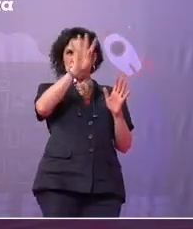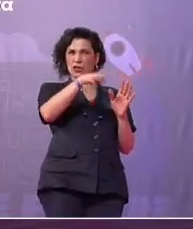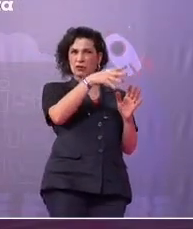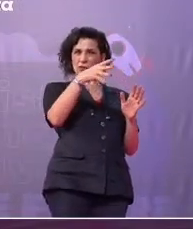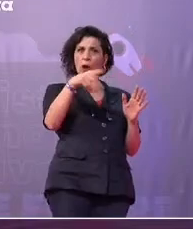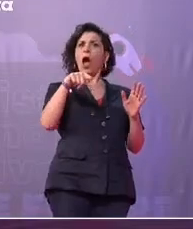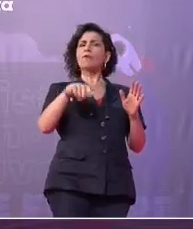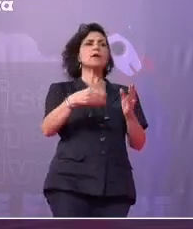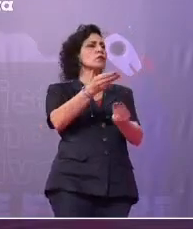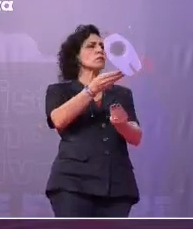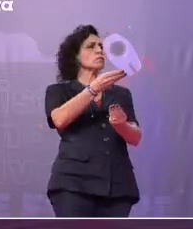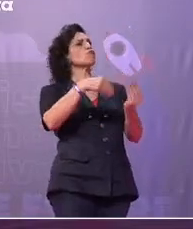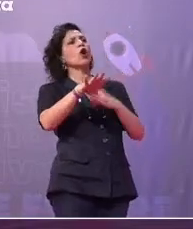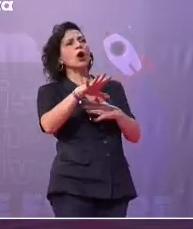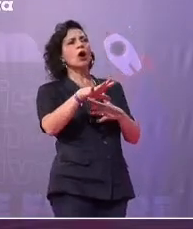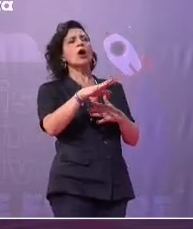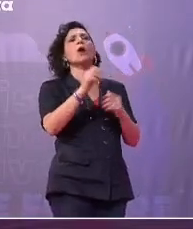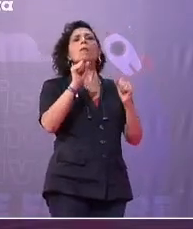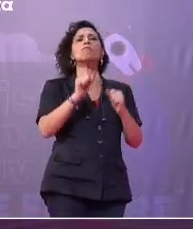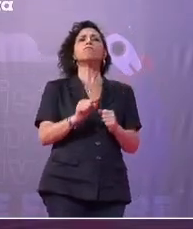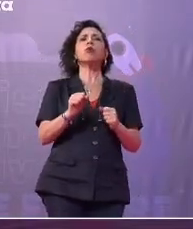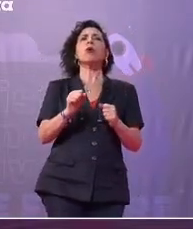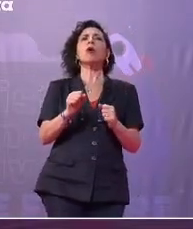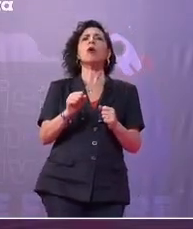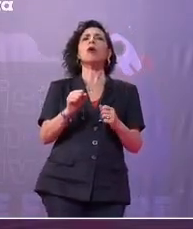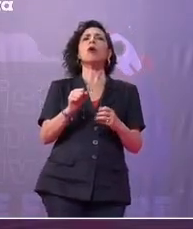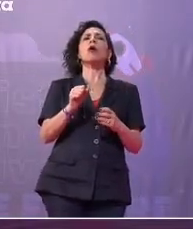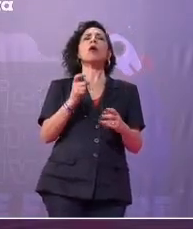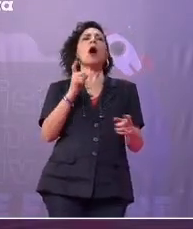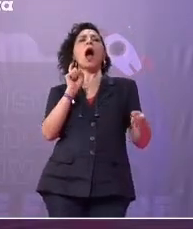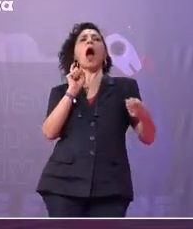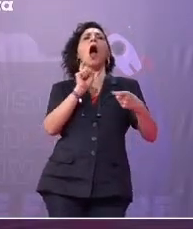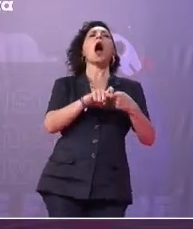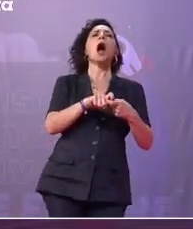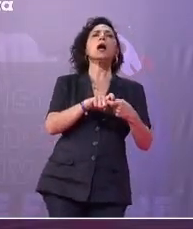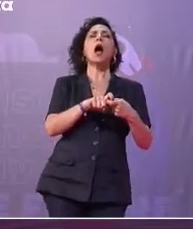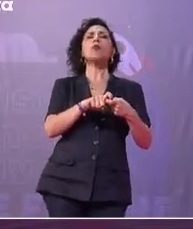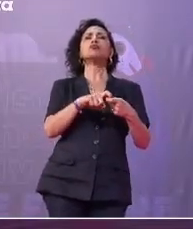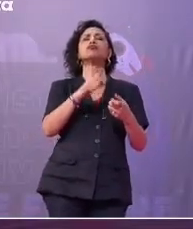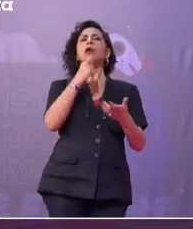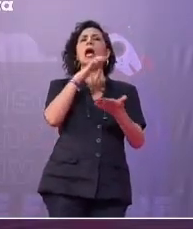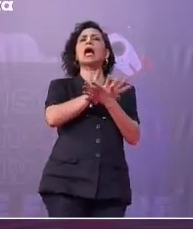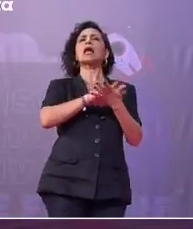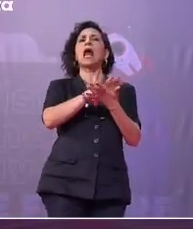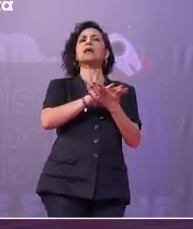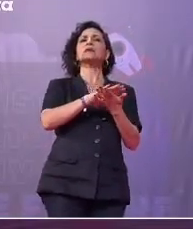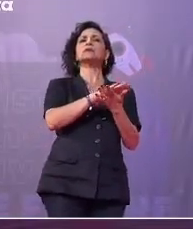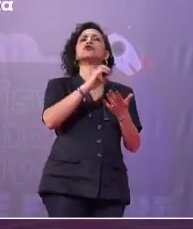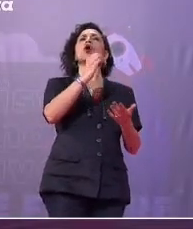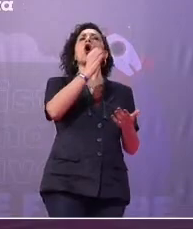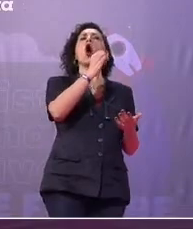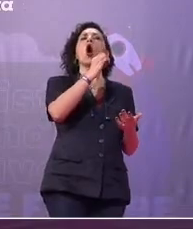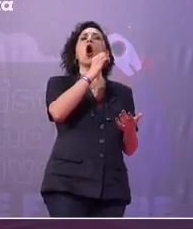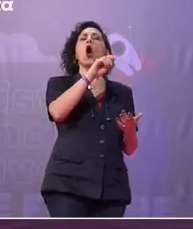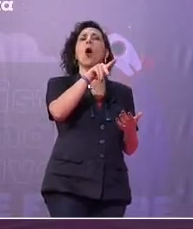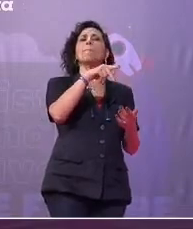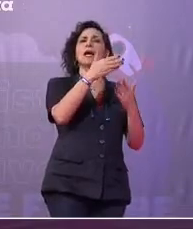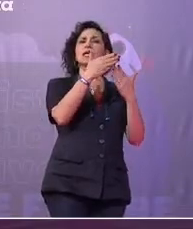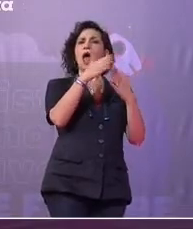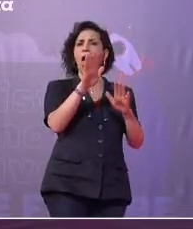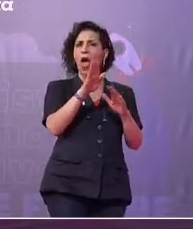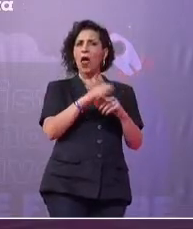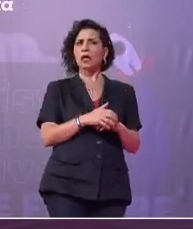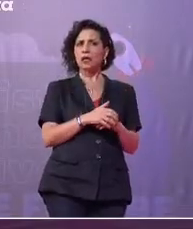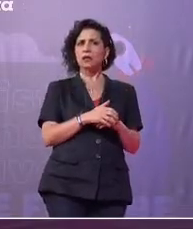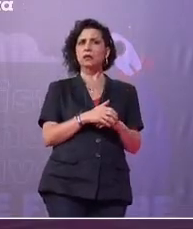Adesso può essere sostituito da un account gratis di openi che bypassa anche dei problemi chiaramente